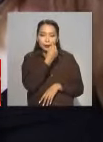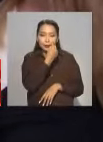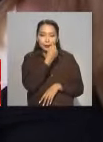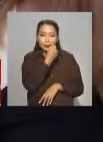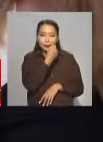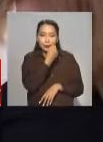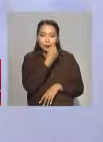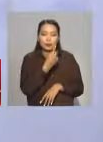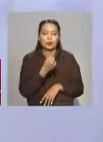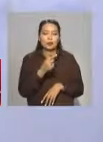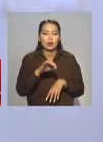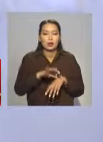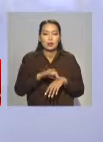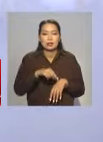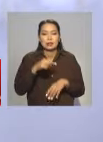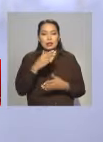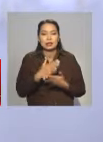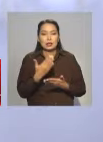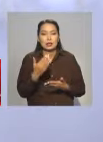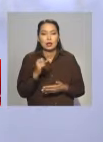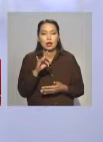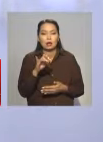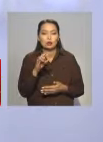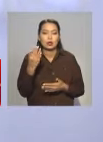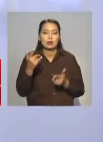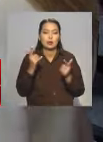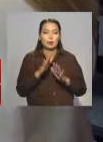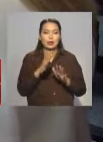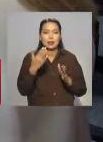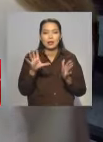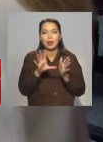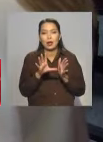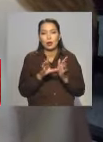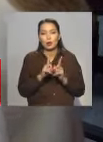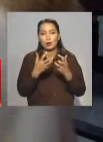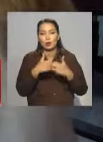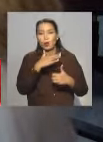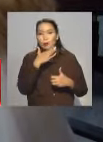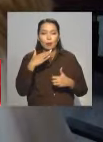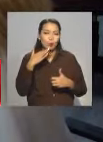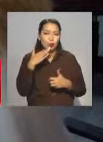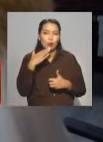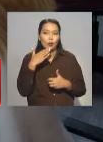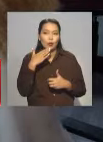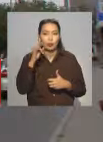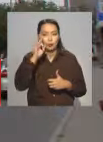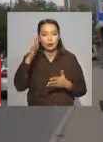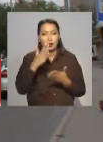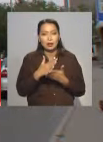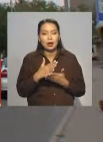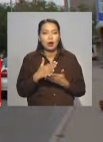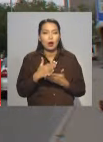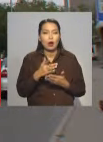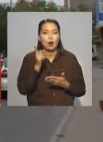көзің ауырлығын сезінем. Мен Аружанның ойымен келіспеймін. Қазір электронды жүйеге деген сұраныс жоғары. Демек, телефонды пайдасыз